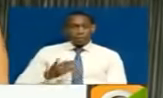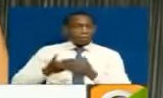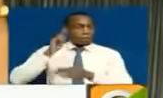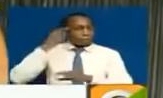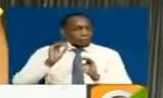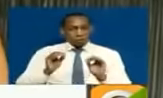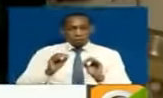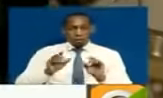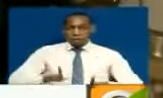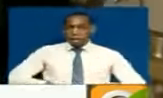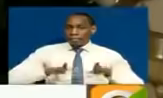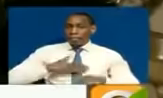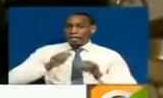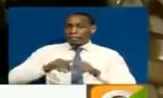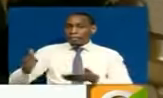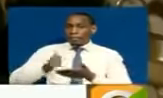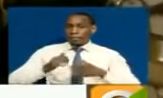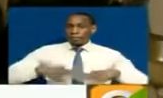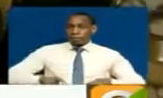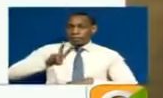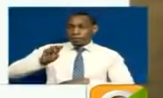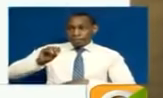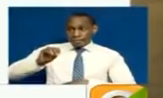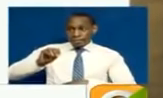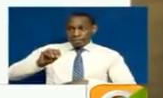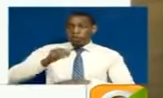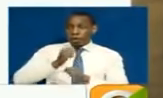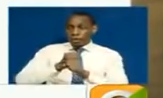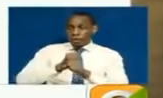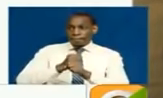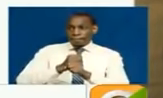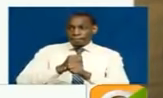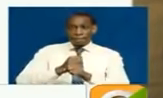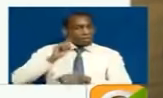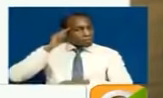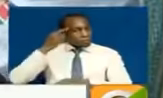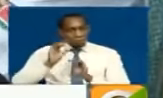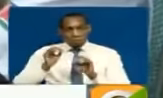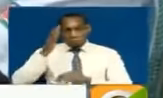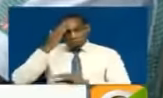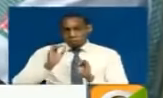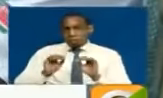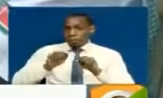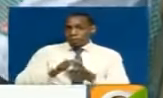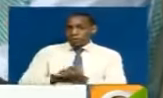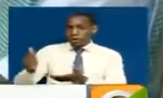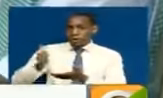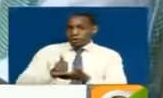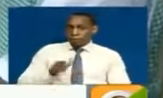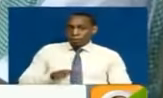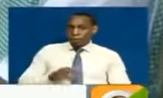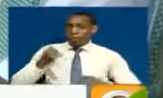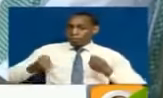Sikuwahi fikiria kimaisha naweza ajiri watu 20 kikazi. Sikuwahi jua naweza kuwa na hao